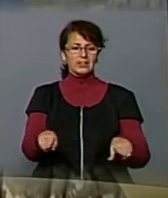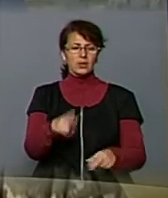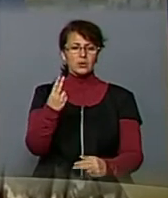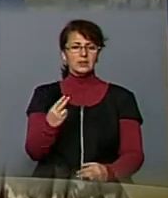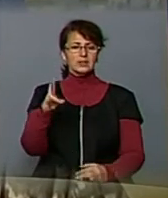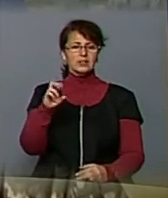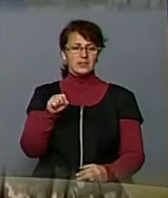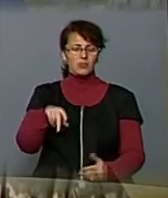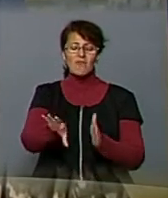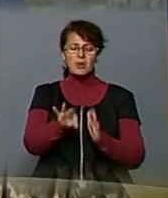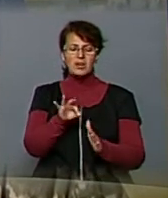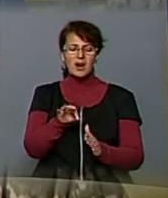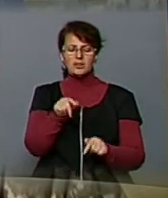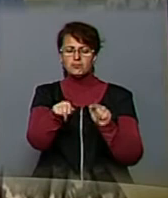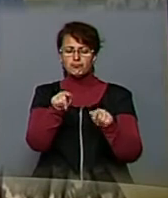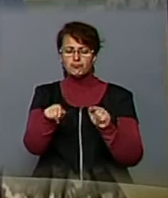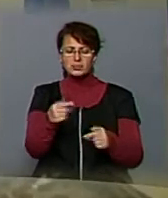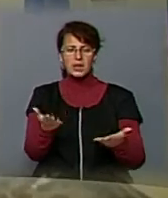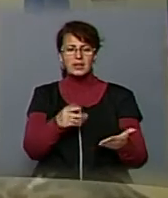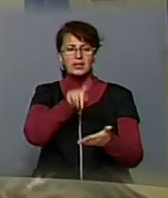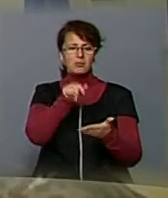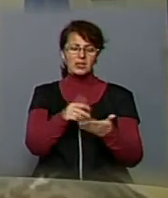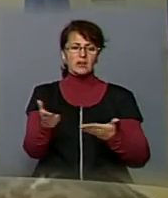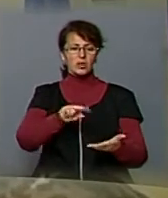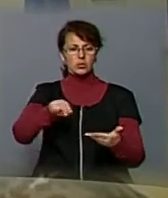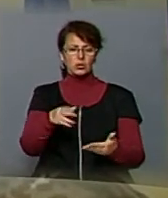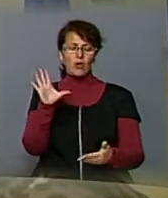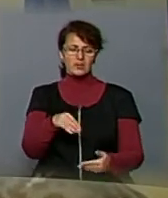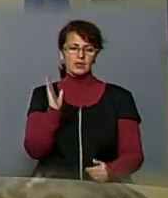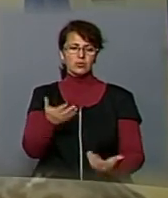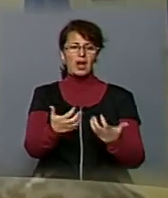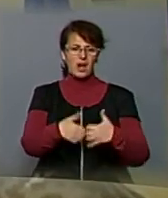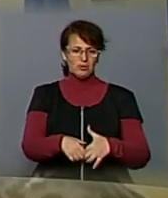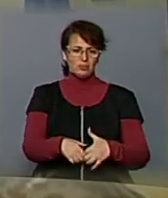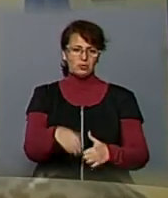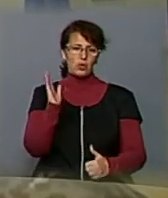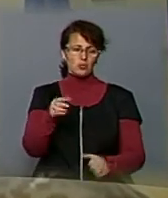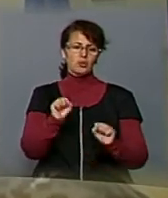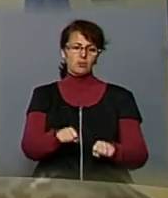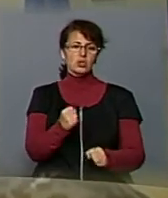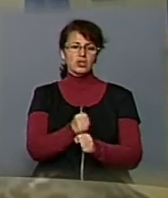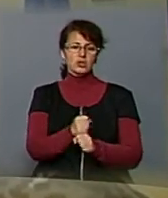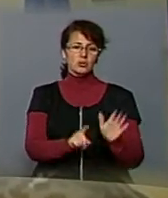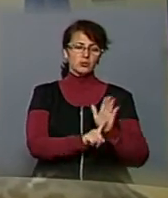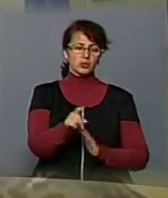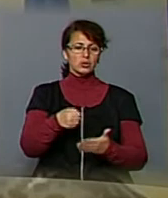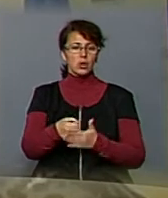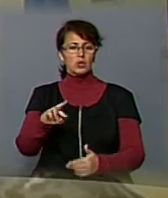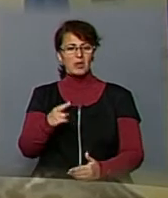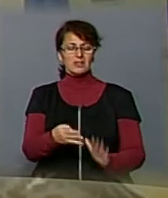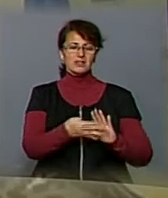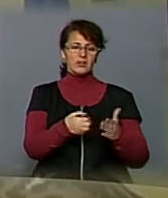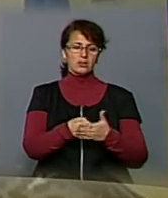підходити, вибираєте, яке вам питання потрібно, яку довідку. Все це буде автоматизовано і буде можна зробити з понеділка по п'ятницю з 9